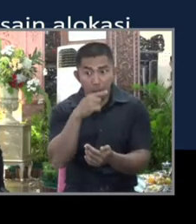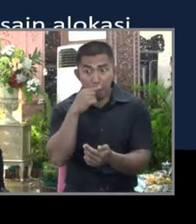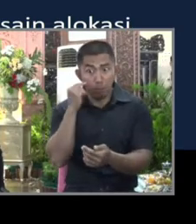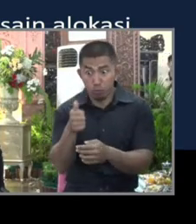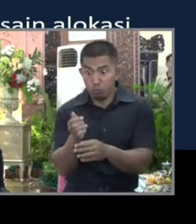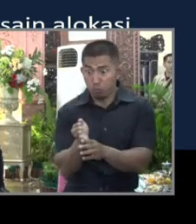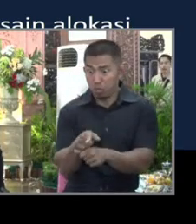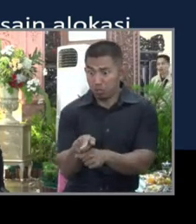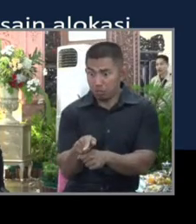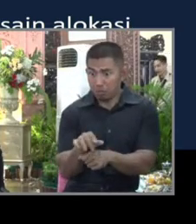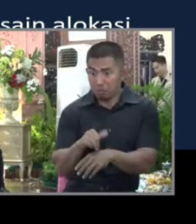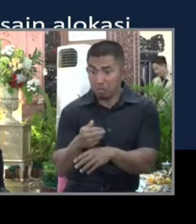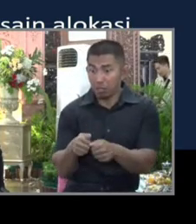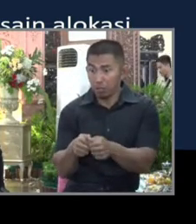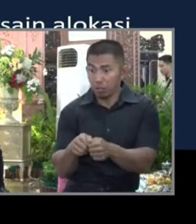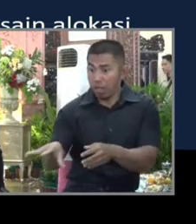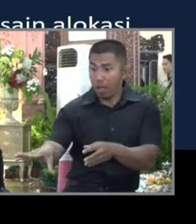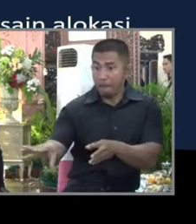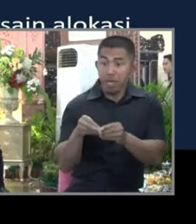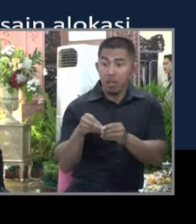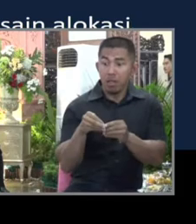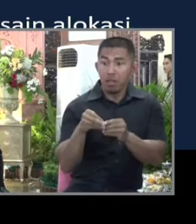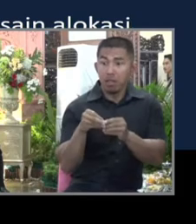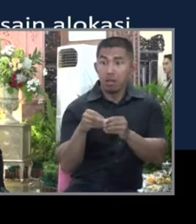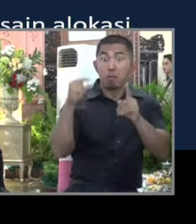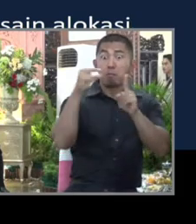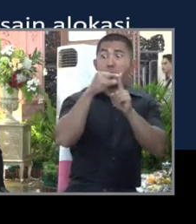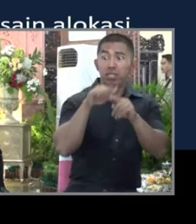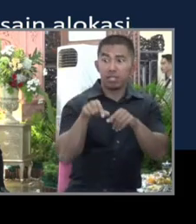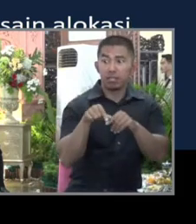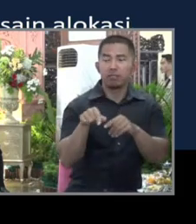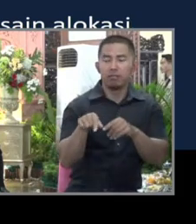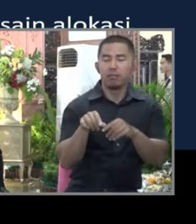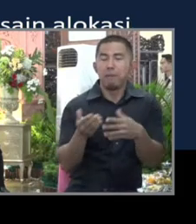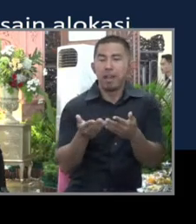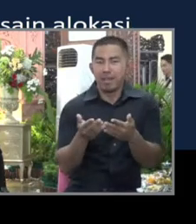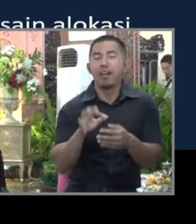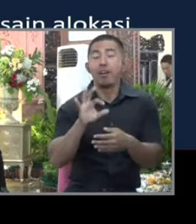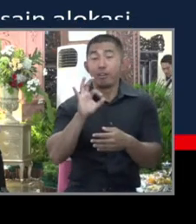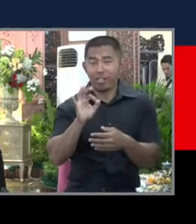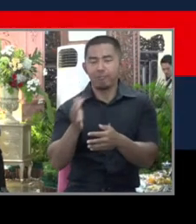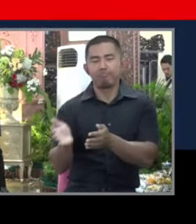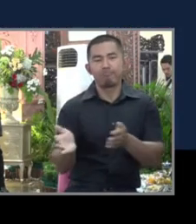buat, bisa kita tarik ke provinsi untuk kita teruskan semuanya berjalan. Lanjut.